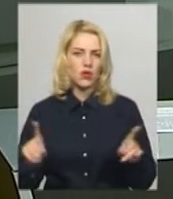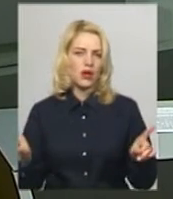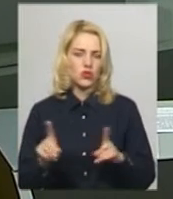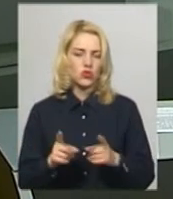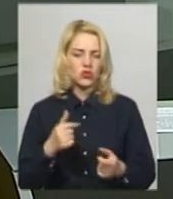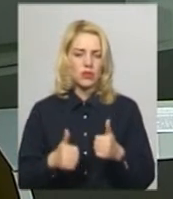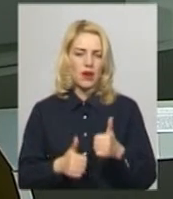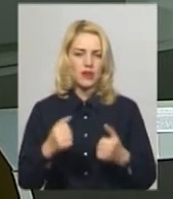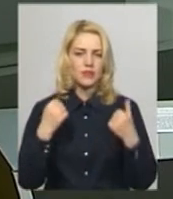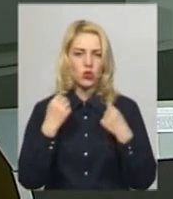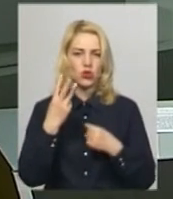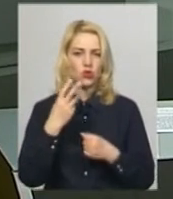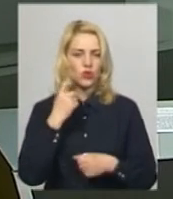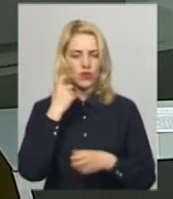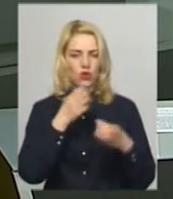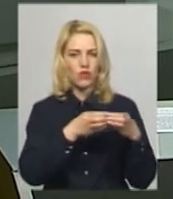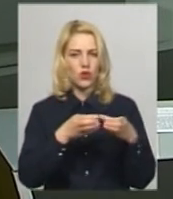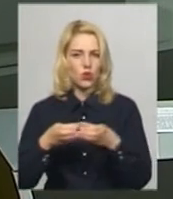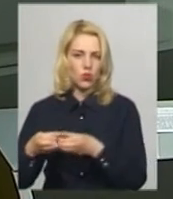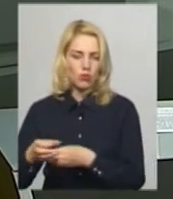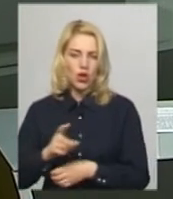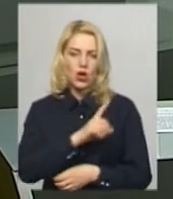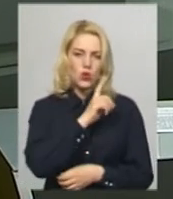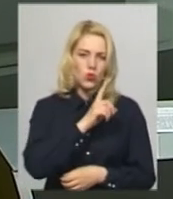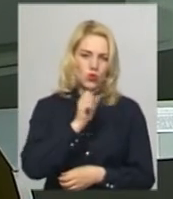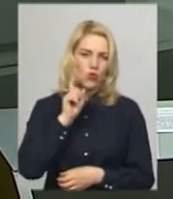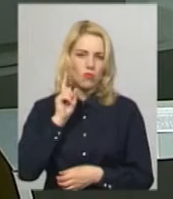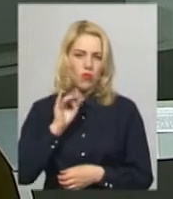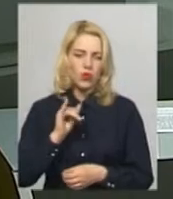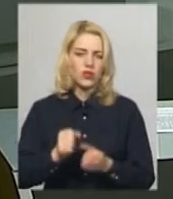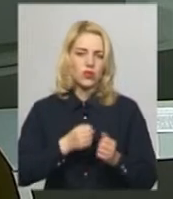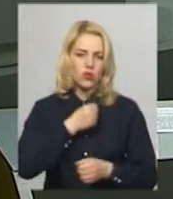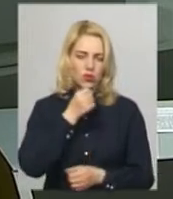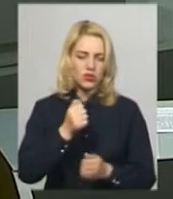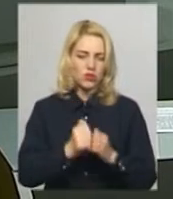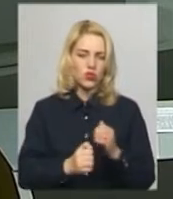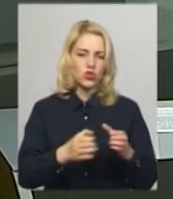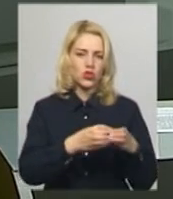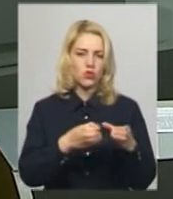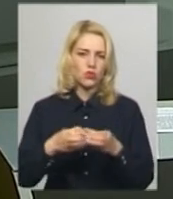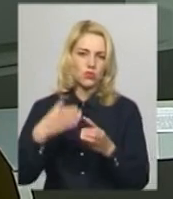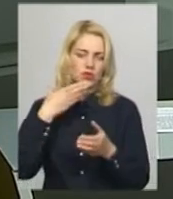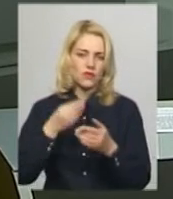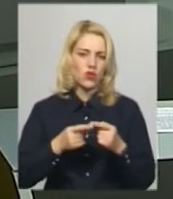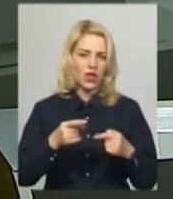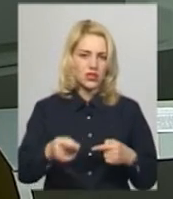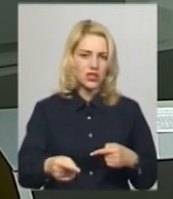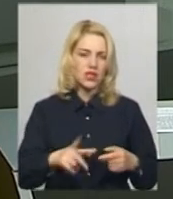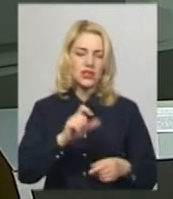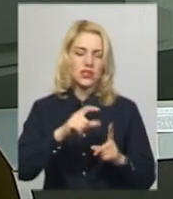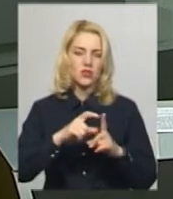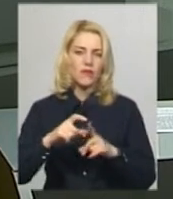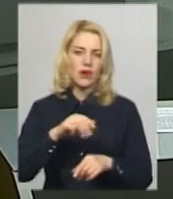змагаються спортсмени трьох вікових груп – юніори, молодь і дорослі. У кожній віковій групі своя дистанція. За словами